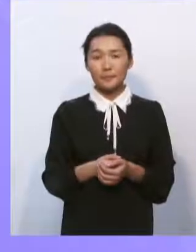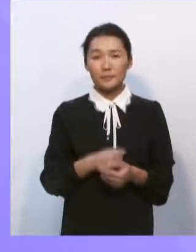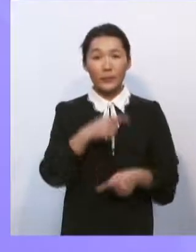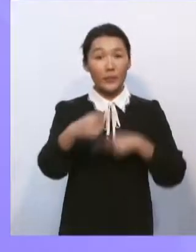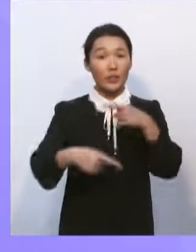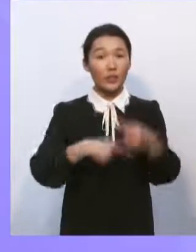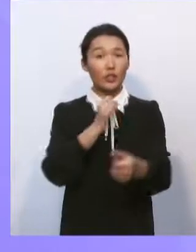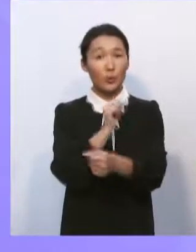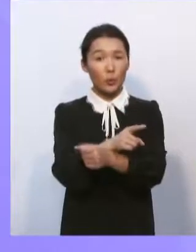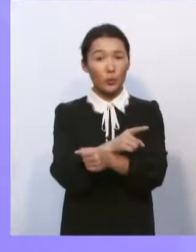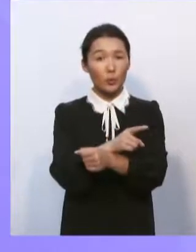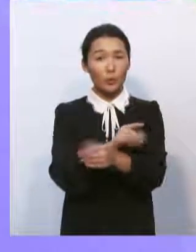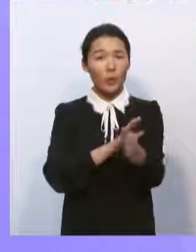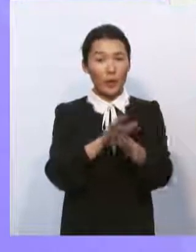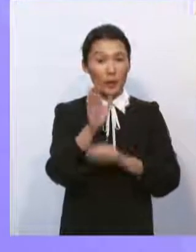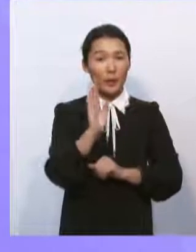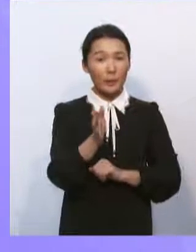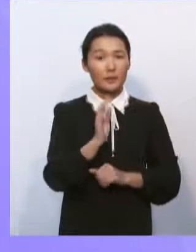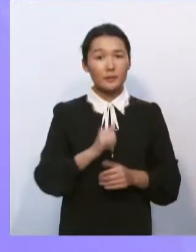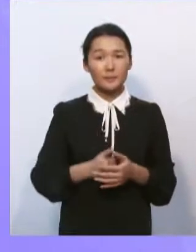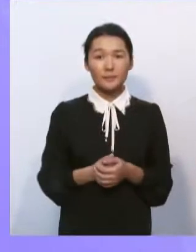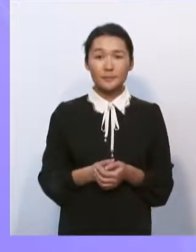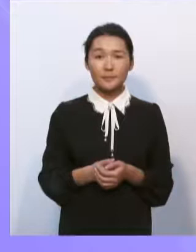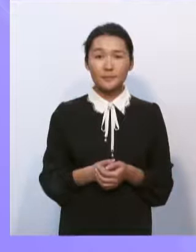Кийинки көнүгүүнү аткарабыз.